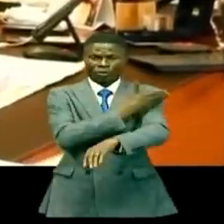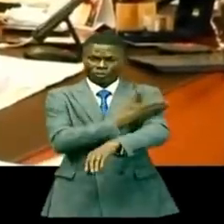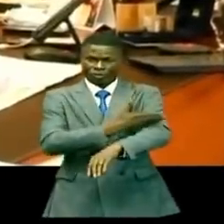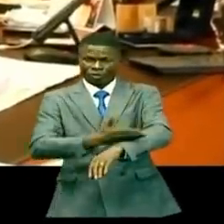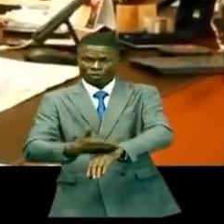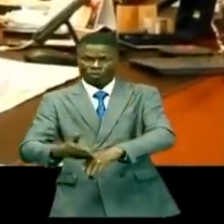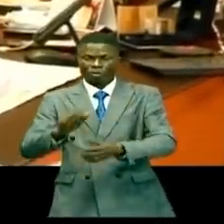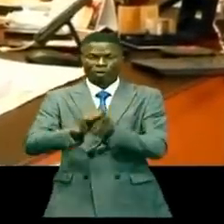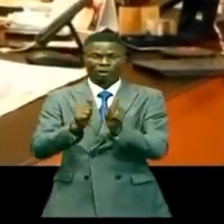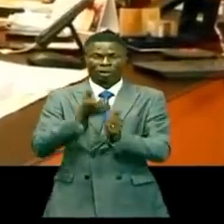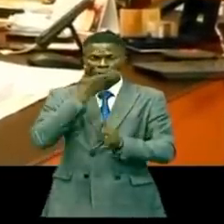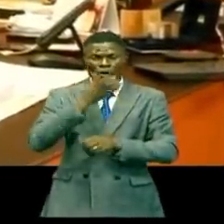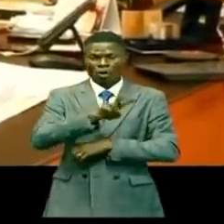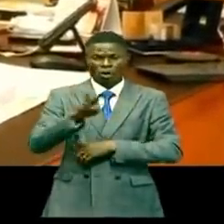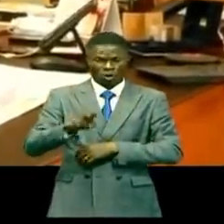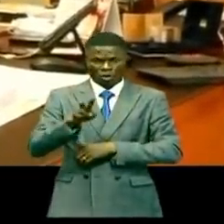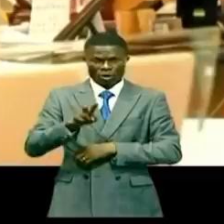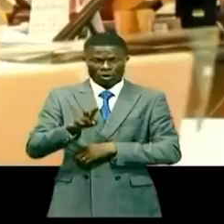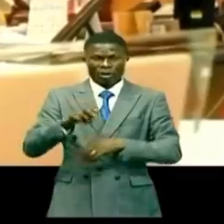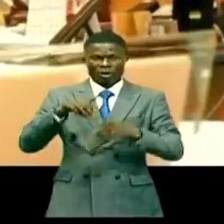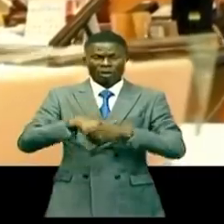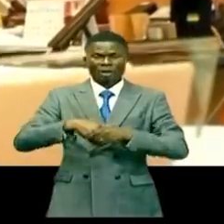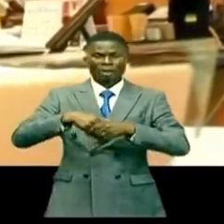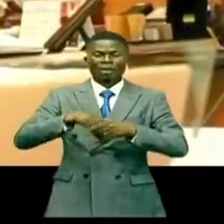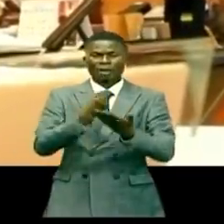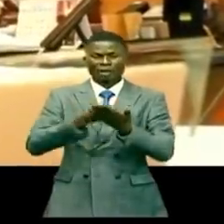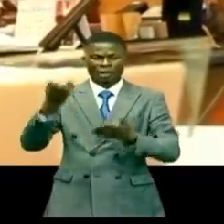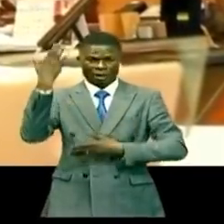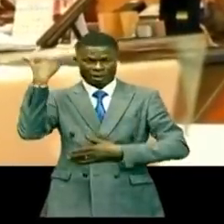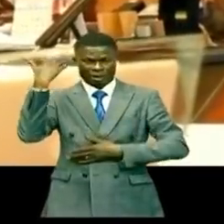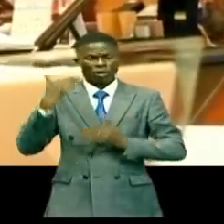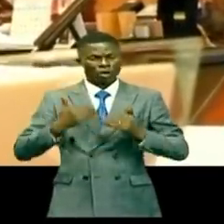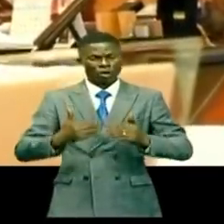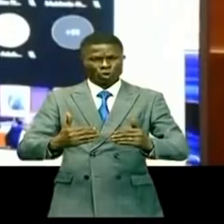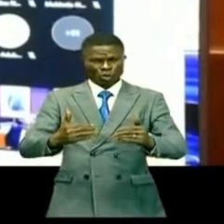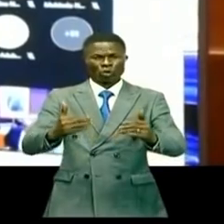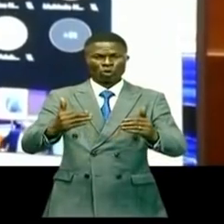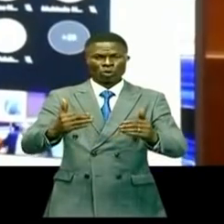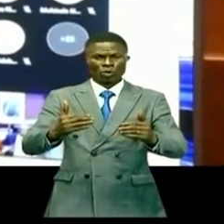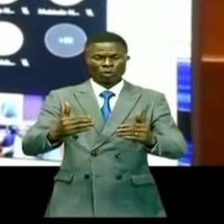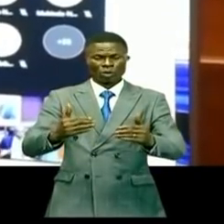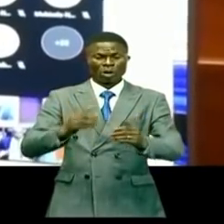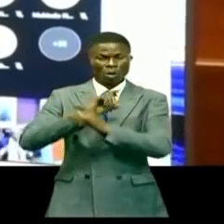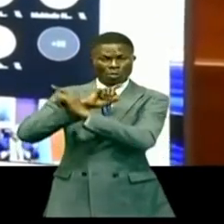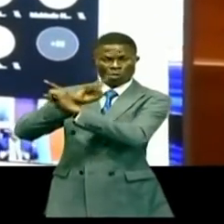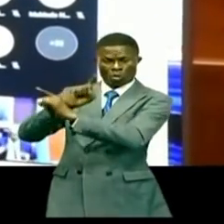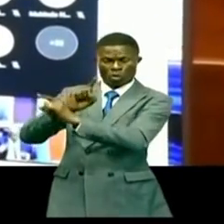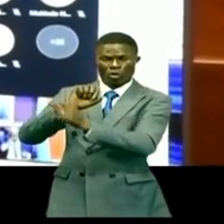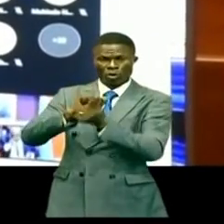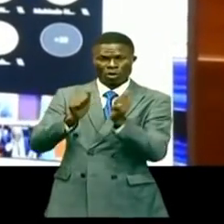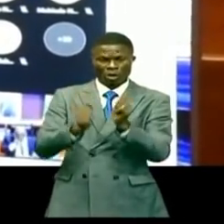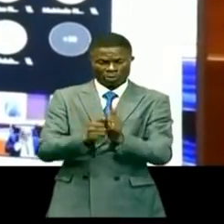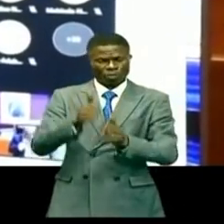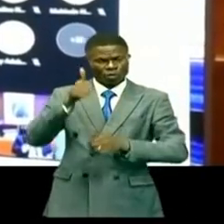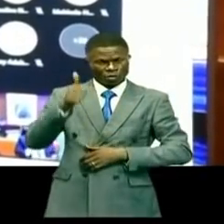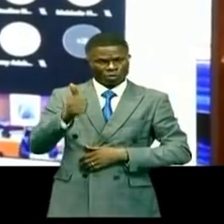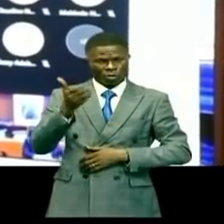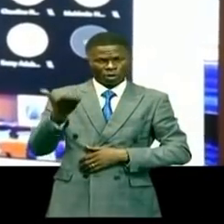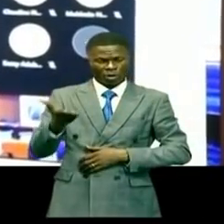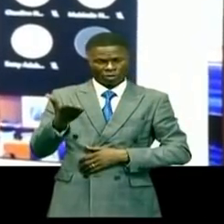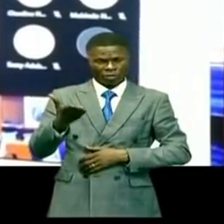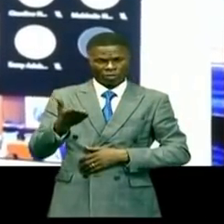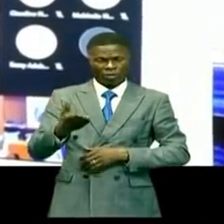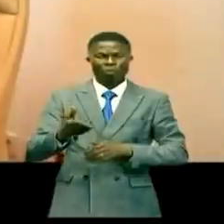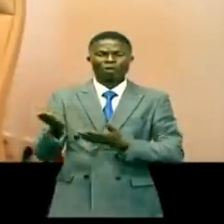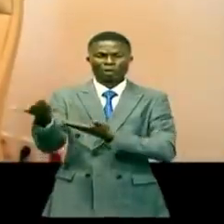cas de coronavirus rapportés au cours de cette dernière semaine se poursuit. Pour préserver cette situation positive et garantir